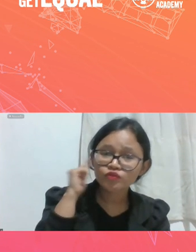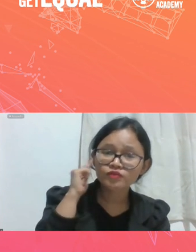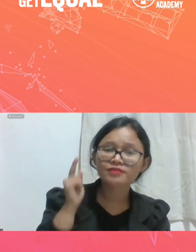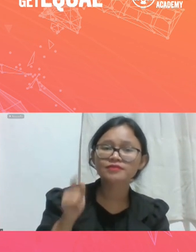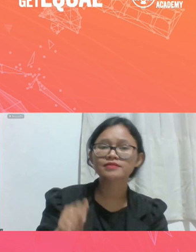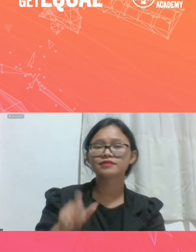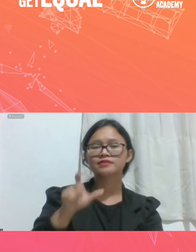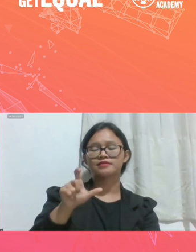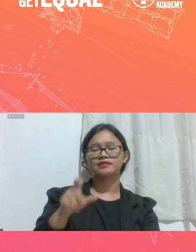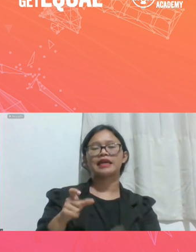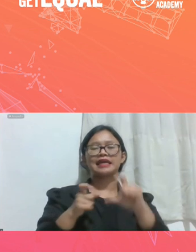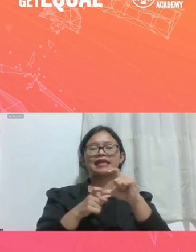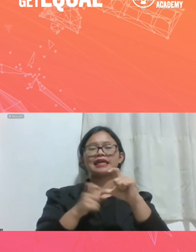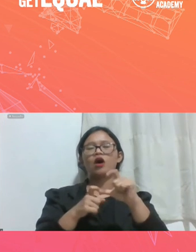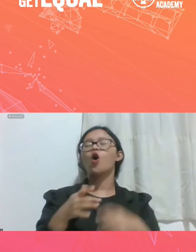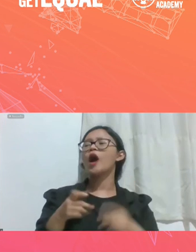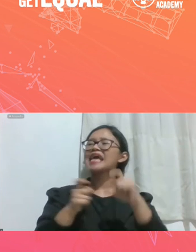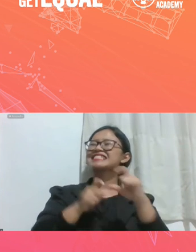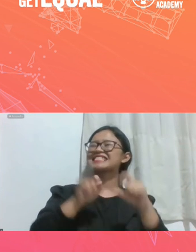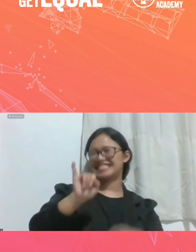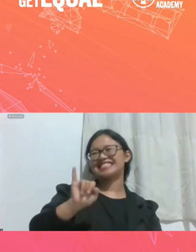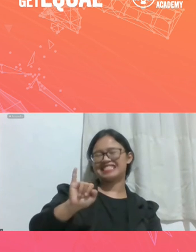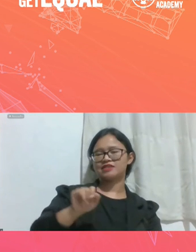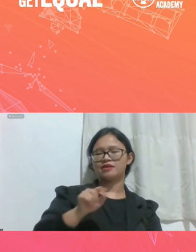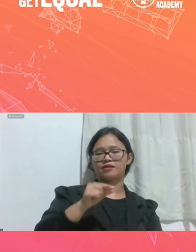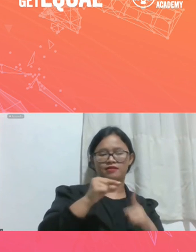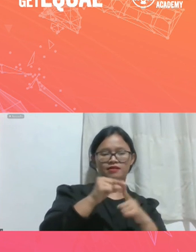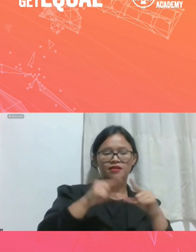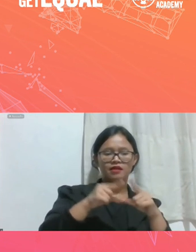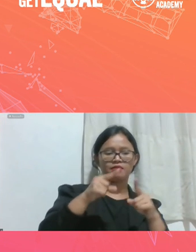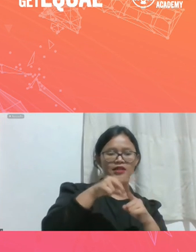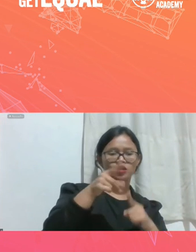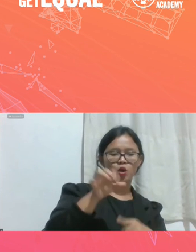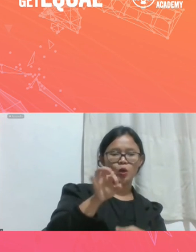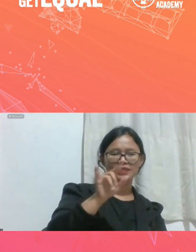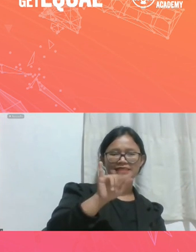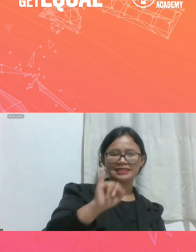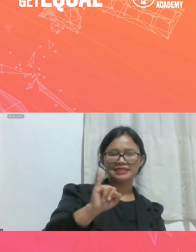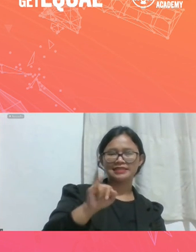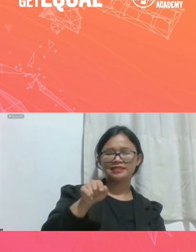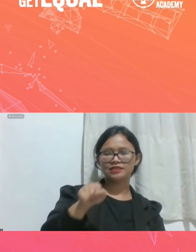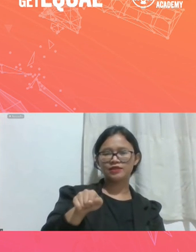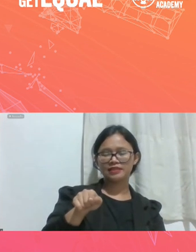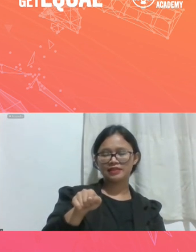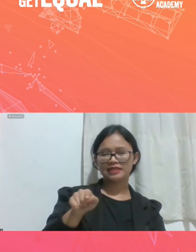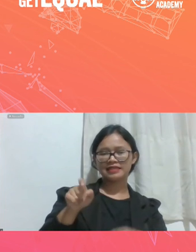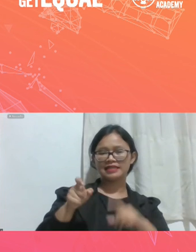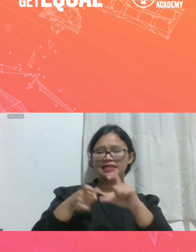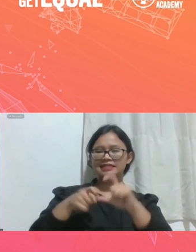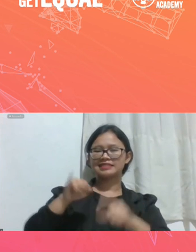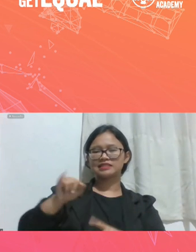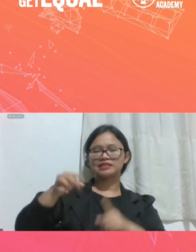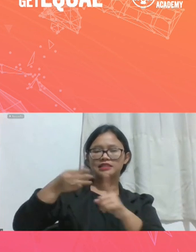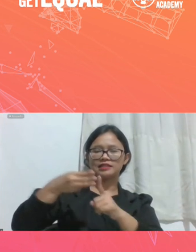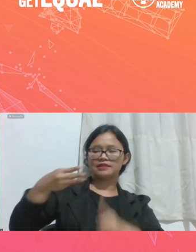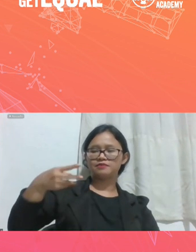Siber, Mbak, ya. SI, bukan cyber. Siber, ya. Patroli.siber, begitu ya, Pak, ya. Dan cybernya dalam bahasa Indonesia. Iya, betul.